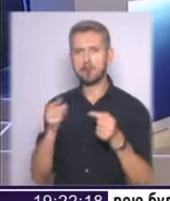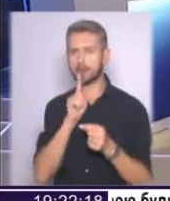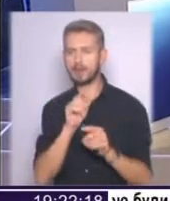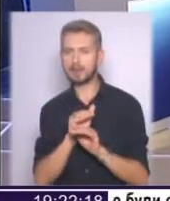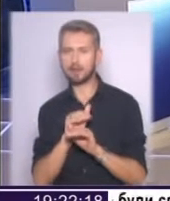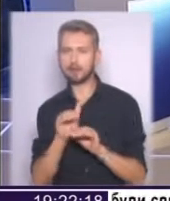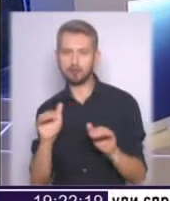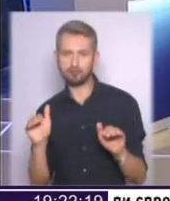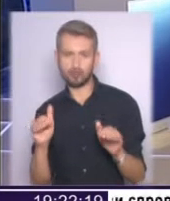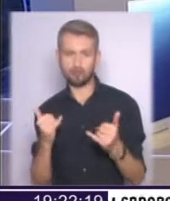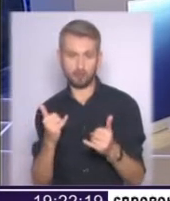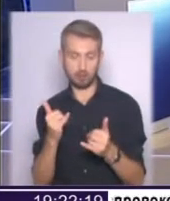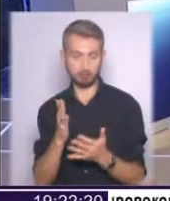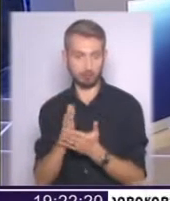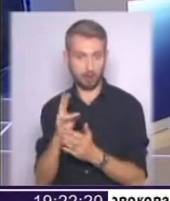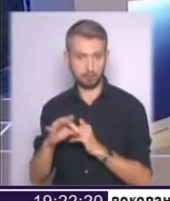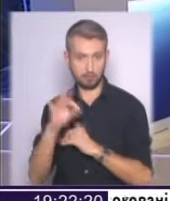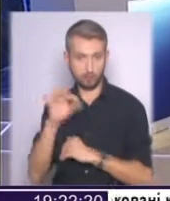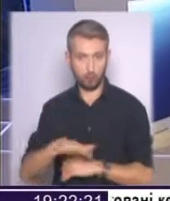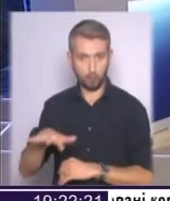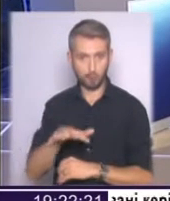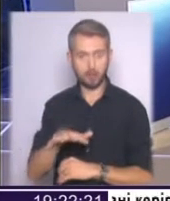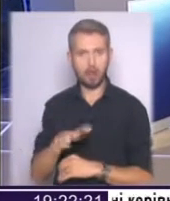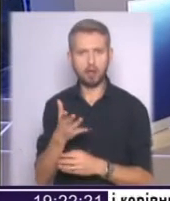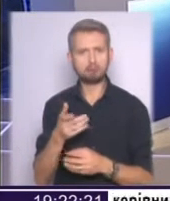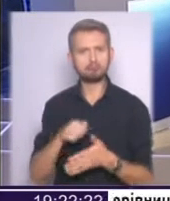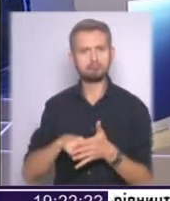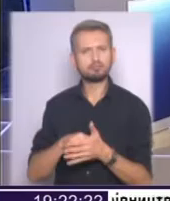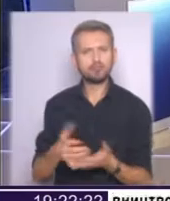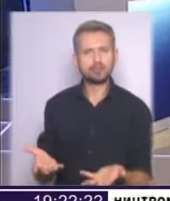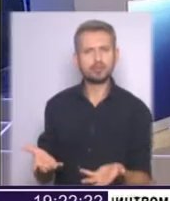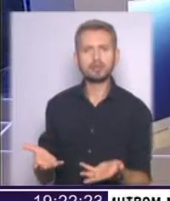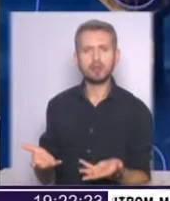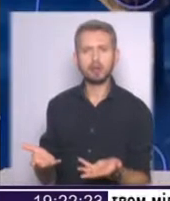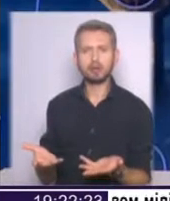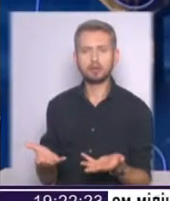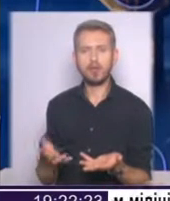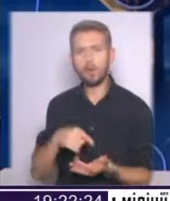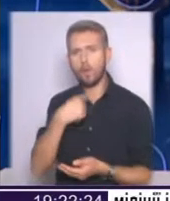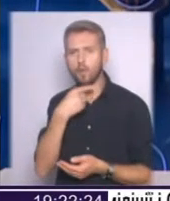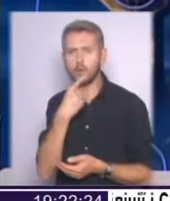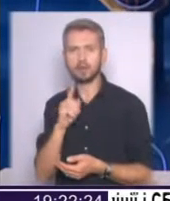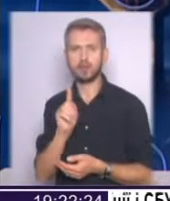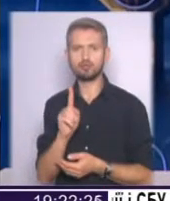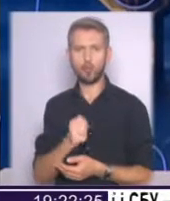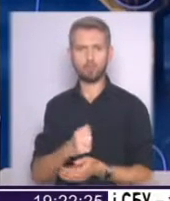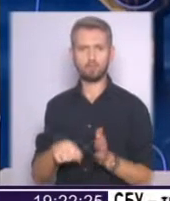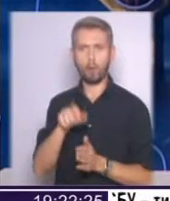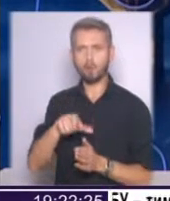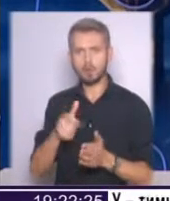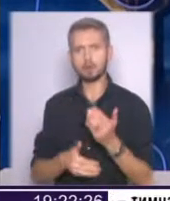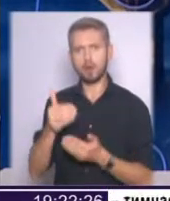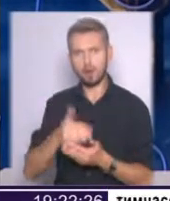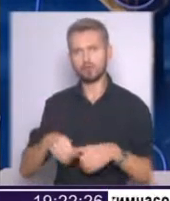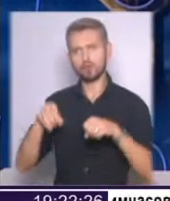зараз спостерігається на Сході, і з чим ви його пов'язуєте? Тому що говорити про те, що бойовики нарешті вирішили